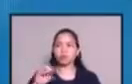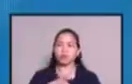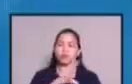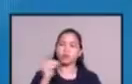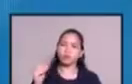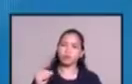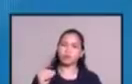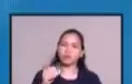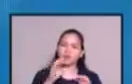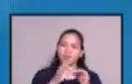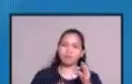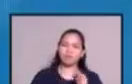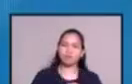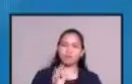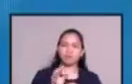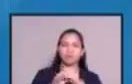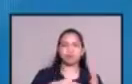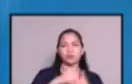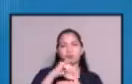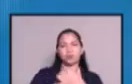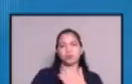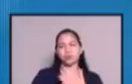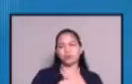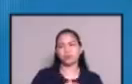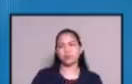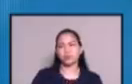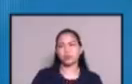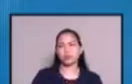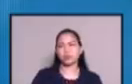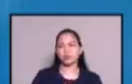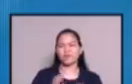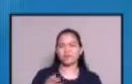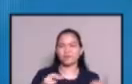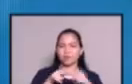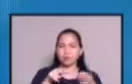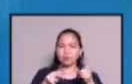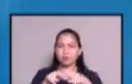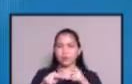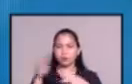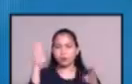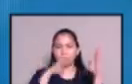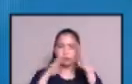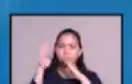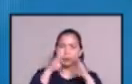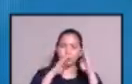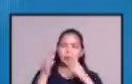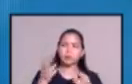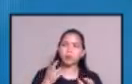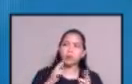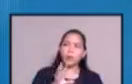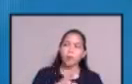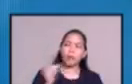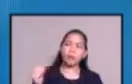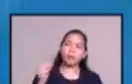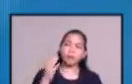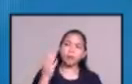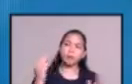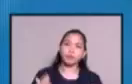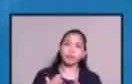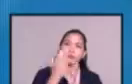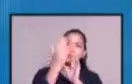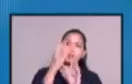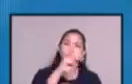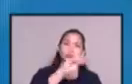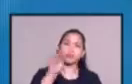at na-delay na proyekto. Yan daw ang patong-patong na problemang nagresulta sa krisis na kinakaharap ng